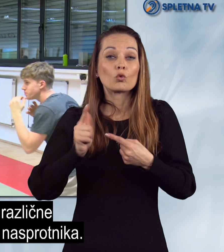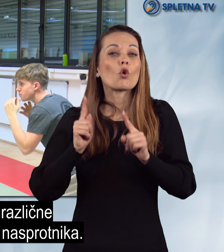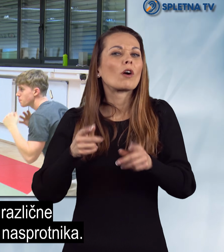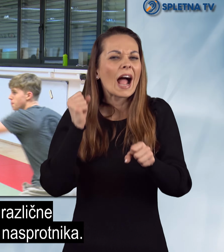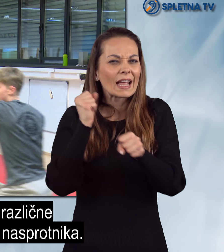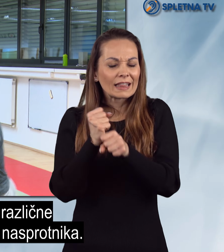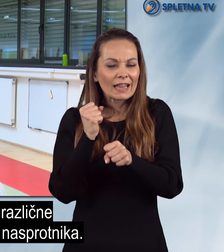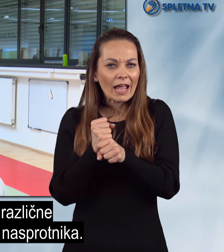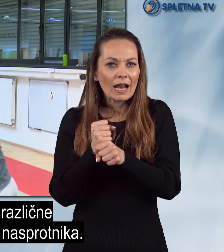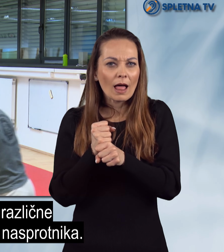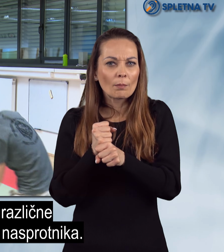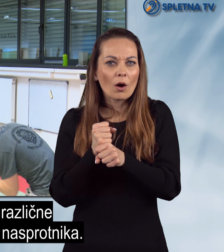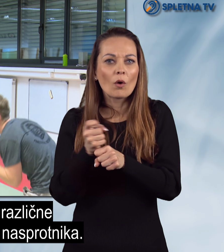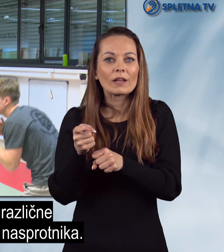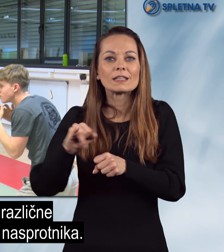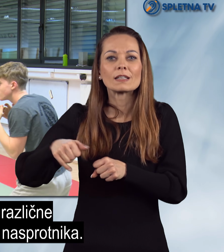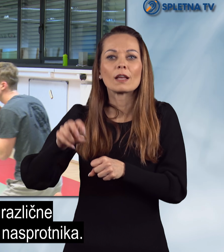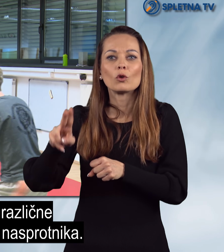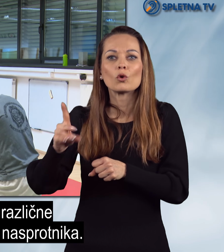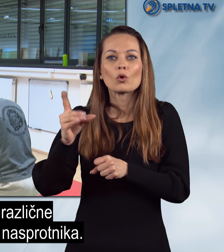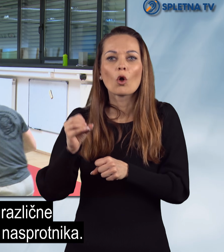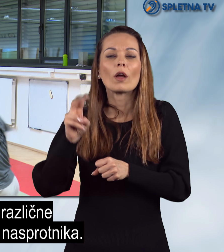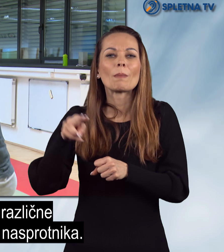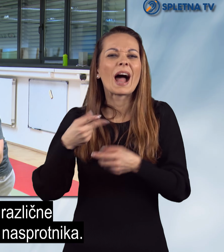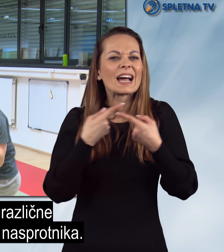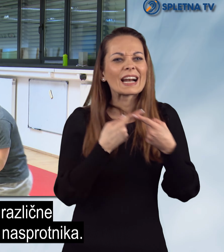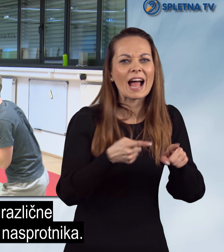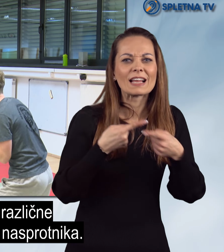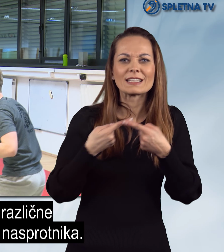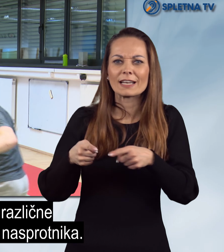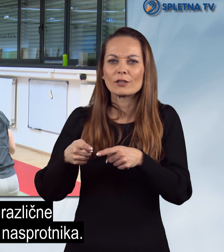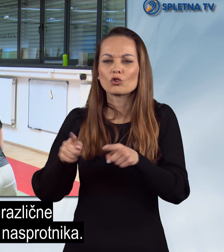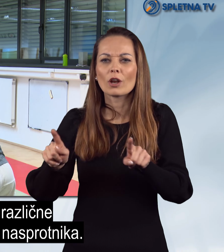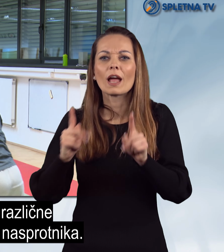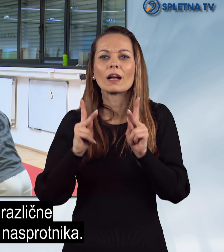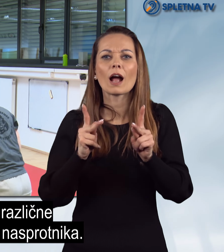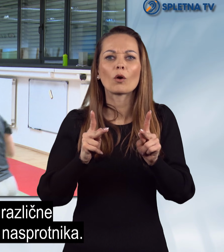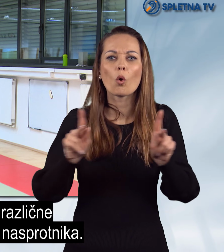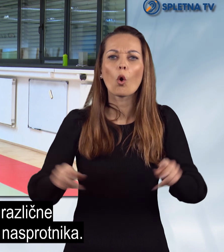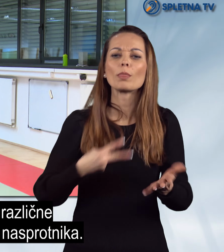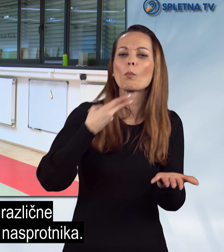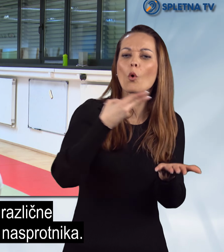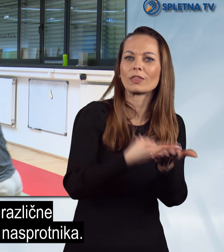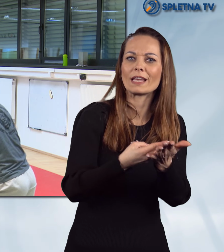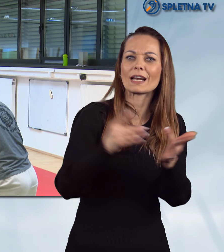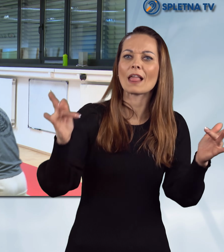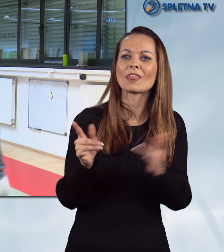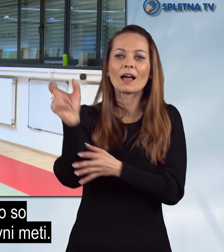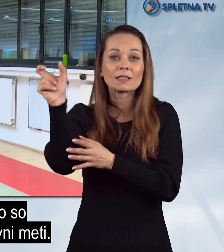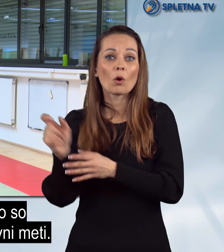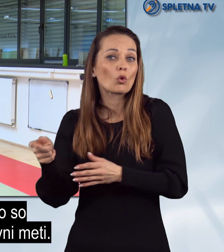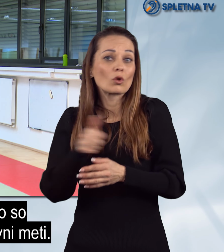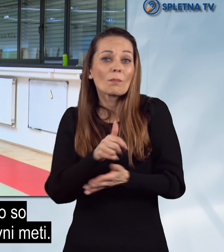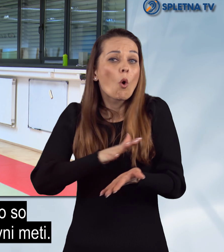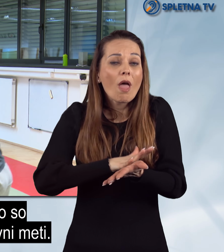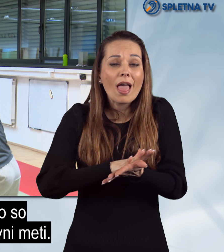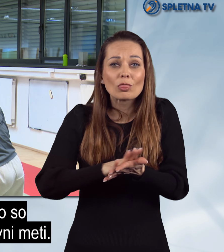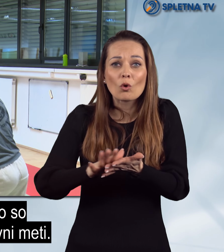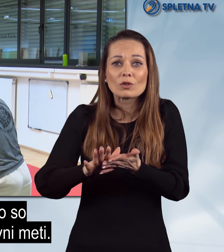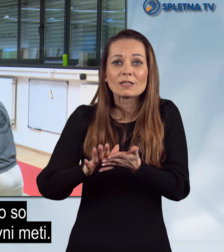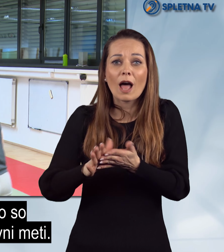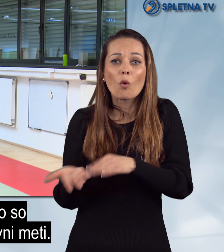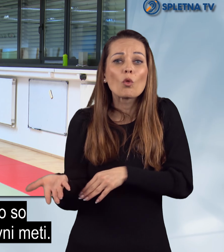Drugo, kaj delamo, je tudi iz juda imamo mete različne, se pravi, podiranje nasprotnika. Ampak to so zelo enostavno